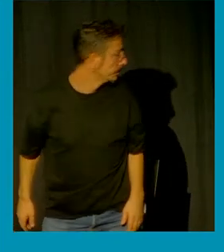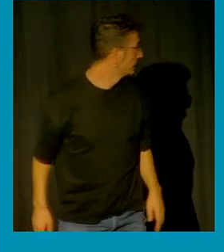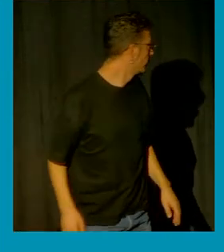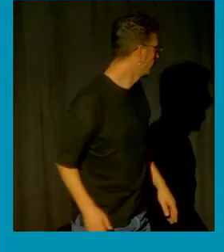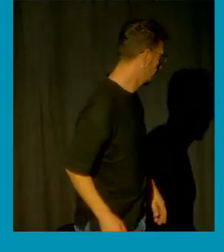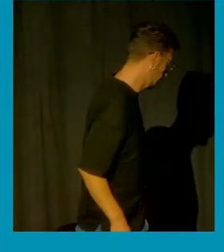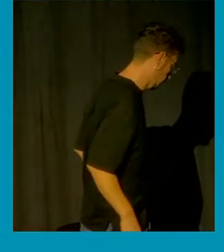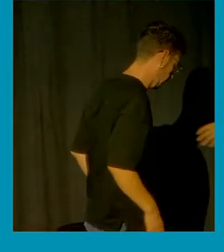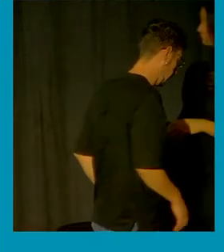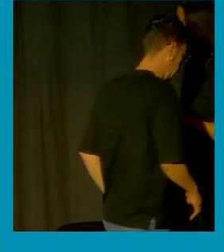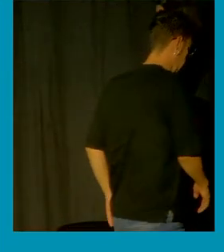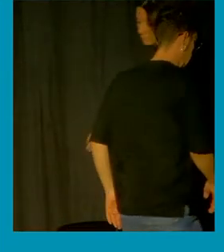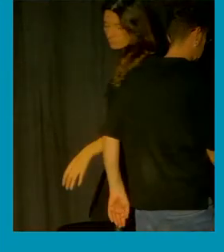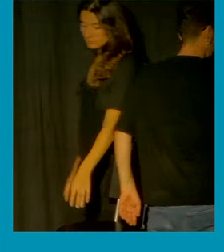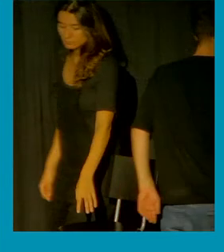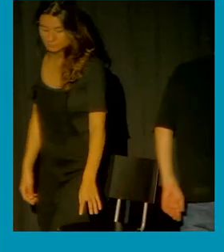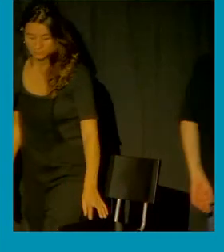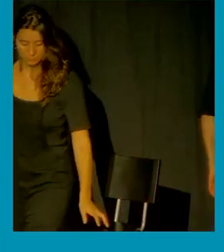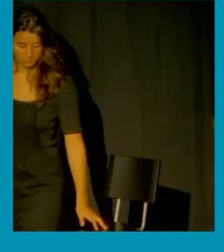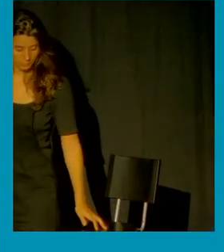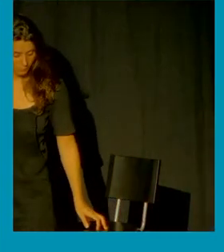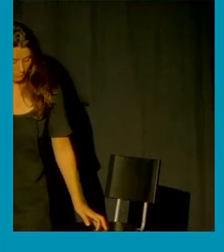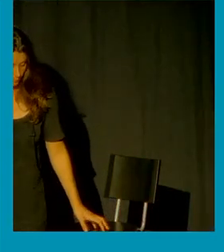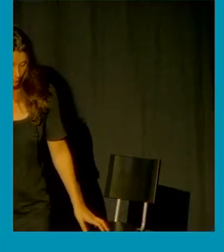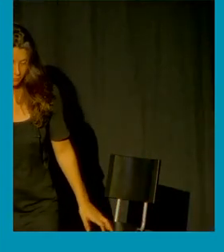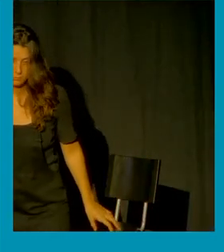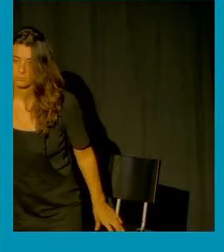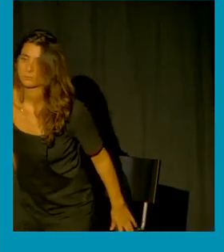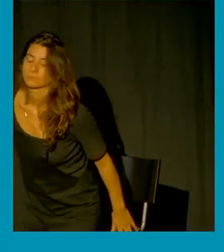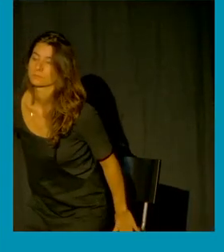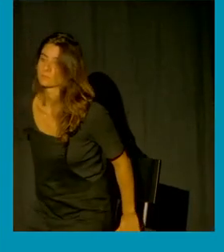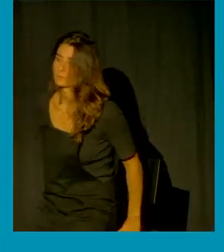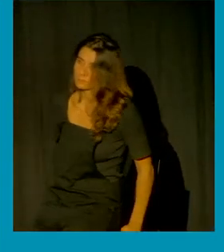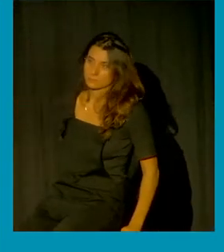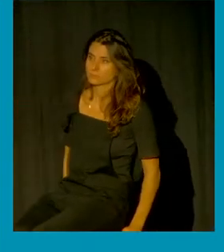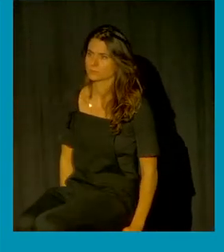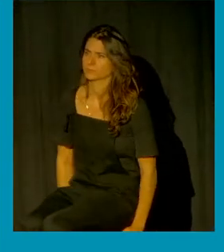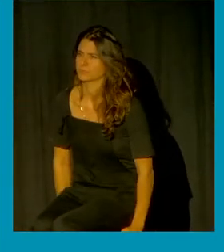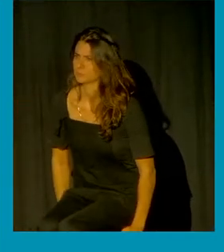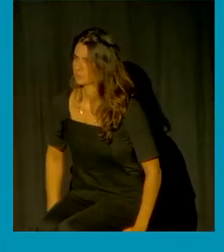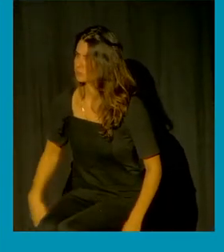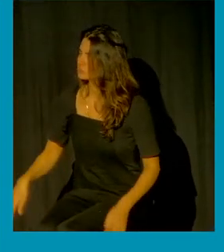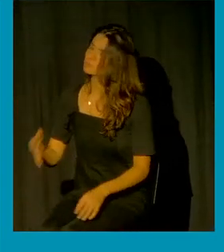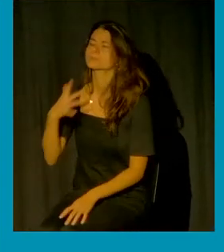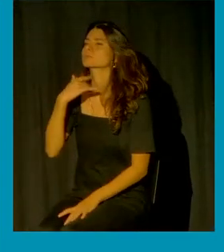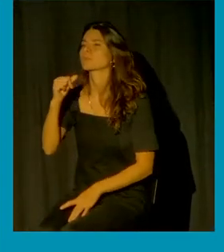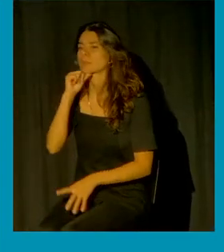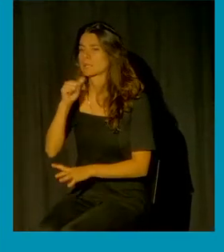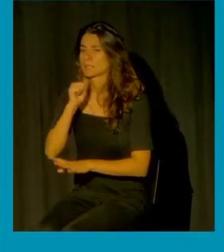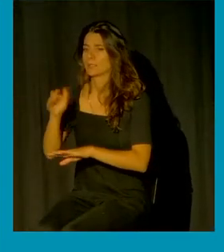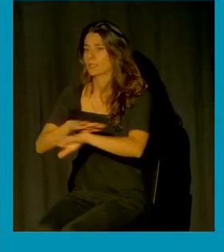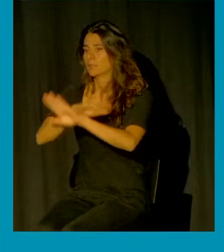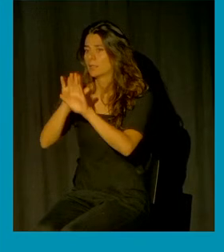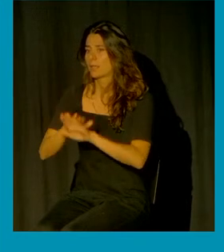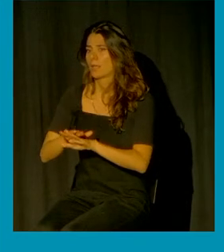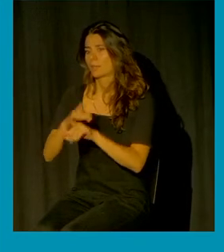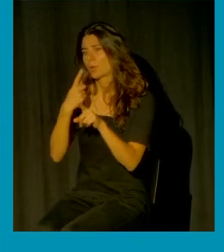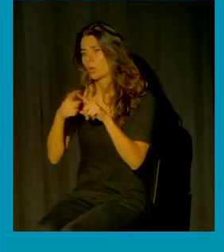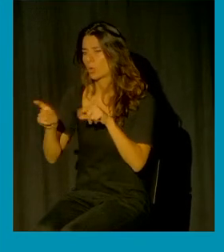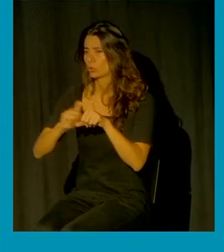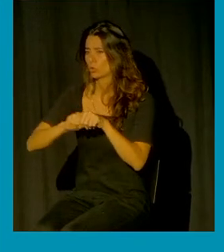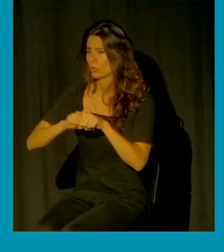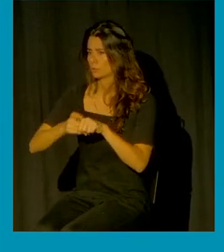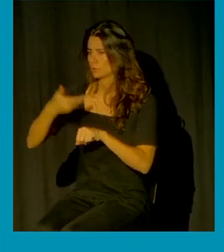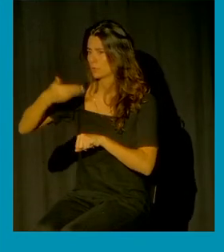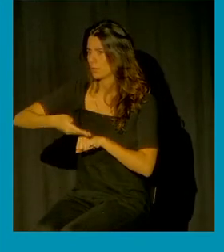manca he vist que no ho he inclòs a la diapositiva però afegeixo collita pròpia un altre dels debats que tampoc hem tingut de manera suficient són